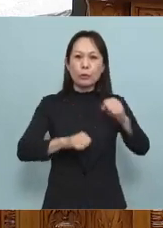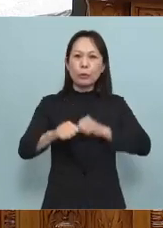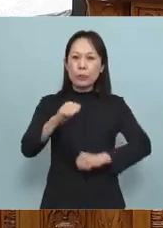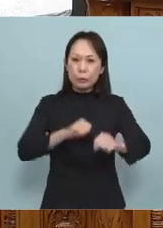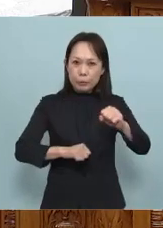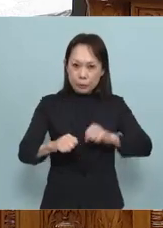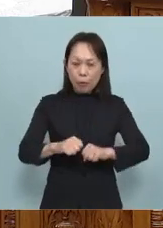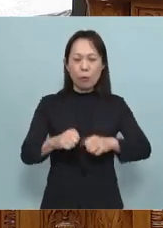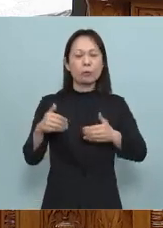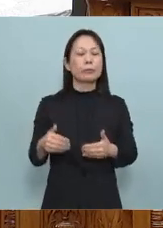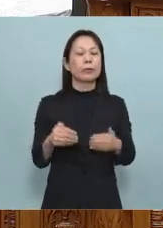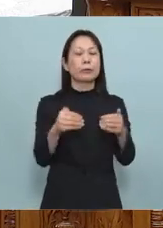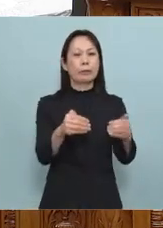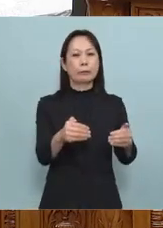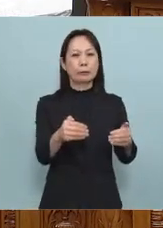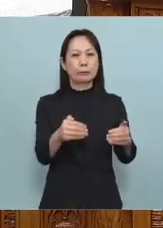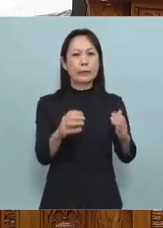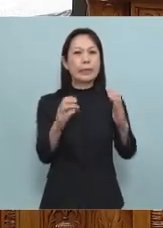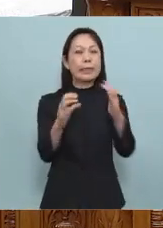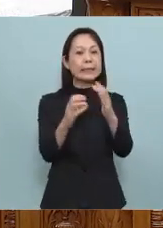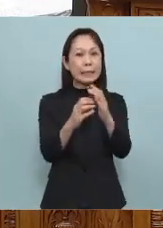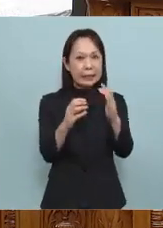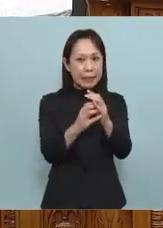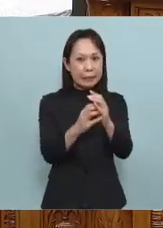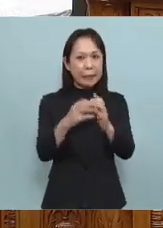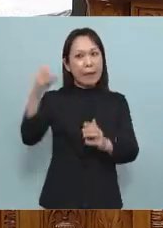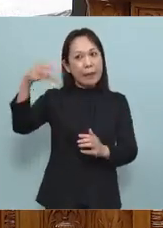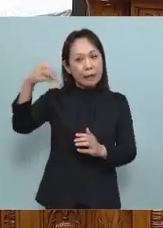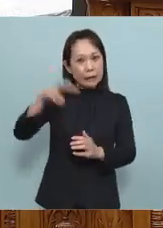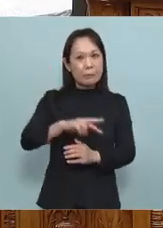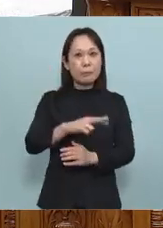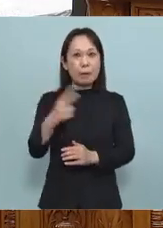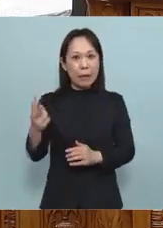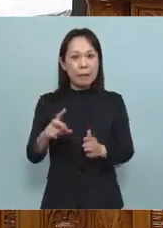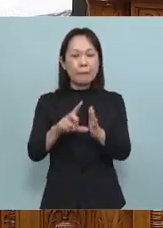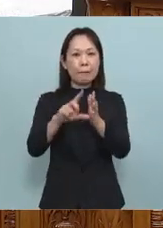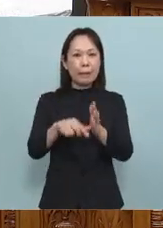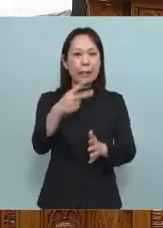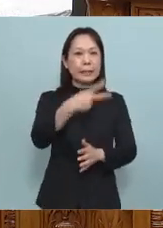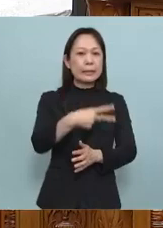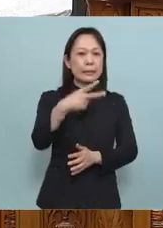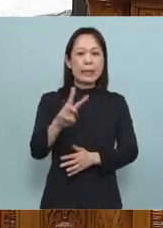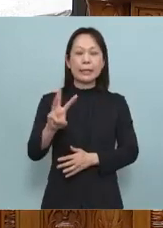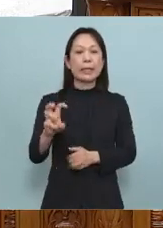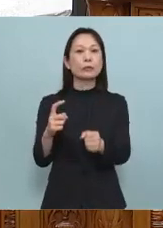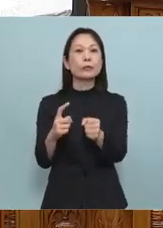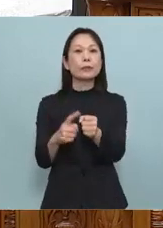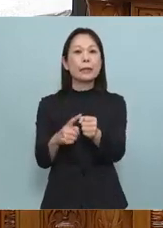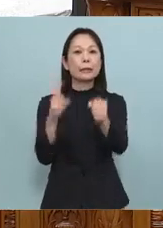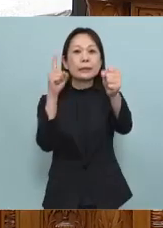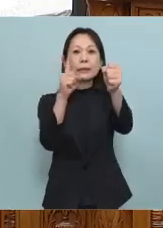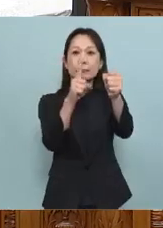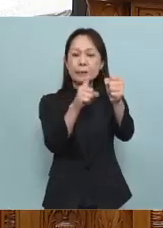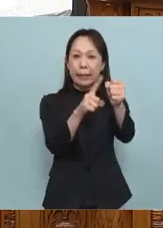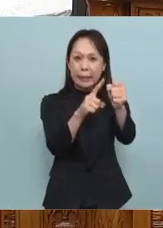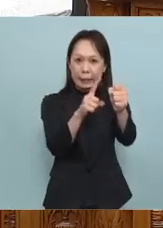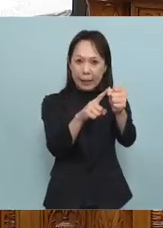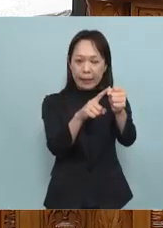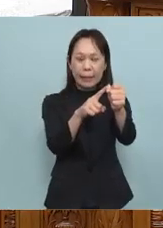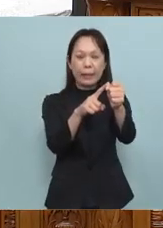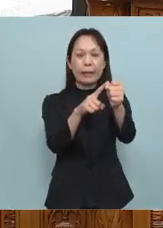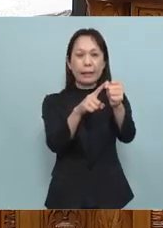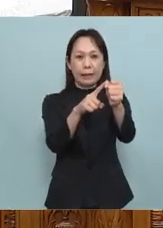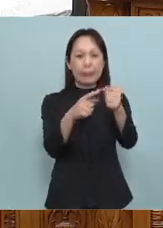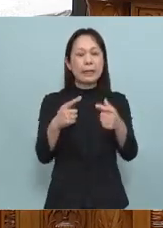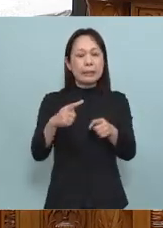めております。石炭火力については、2030年に向けて非効率な石炭火力のフェードアウト、